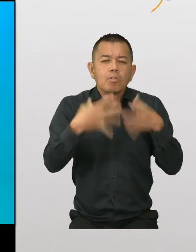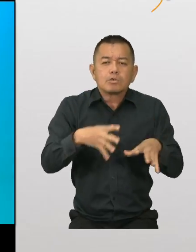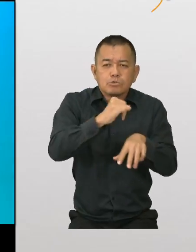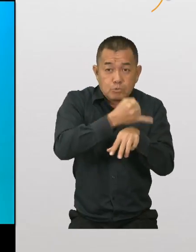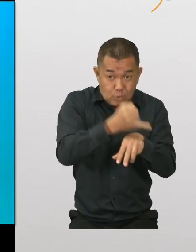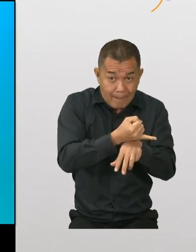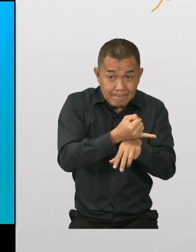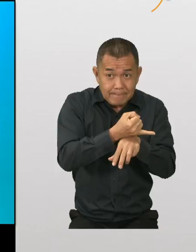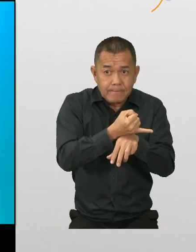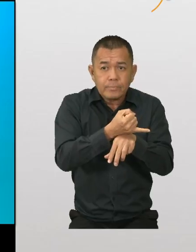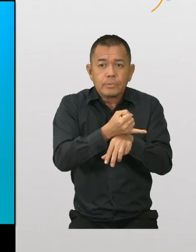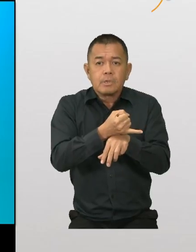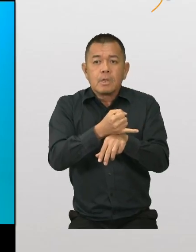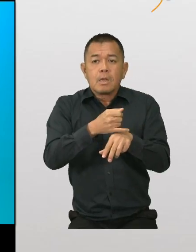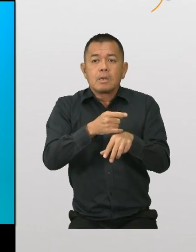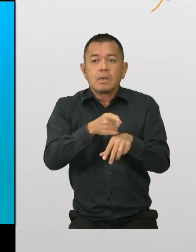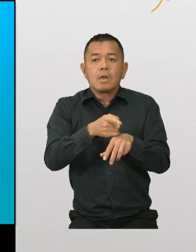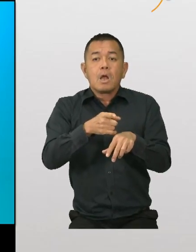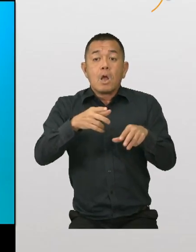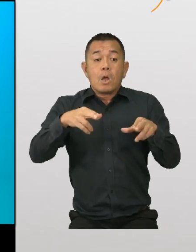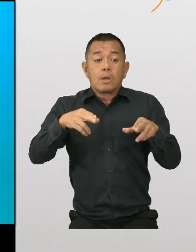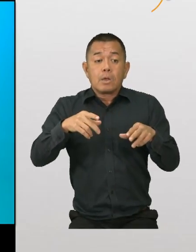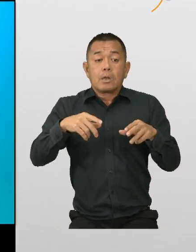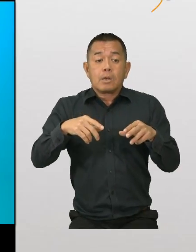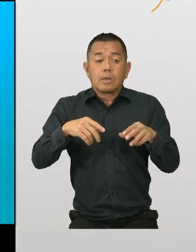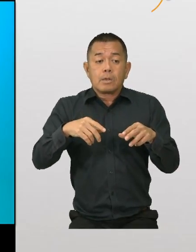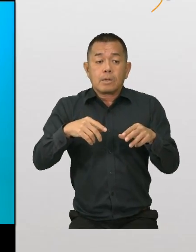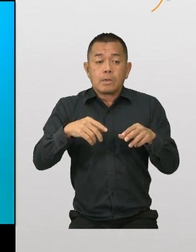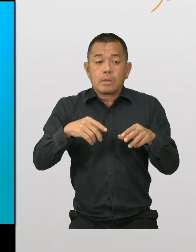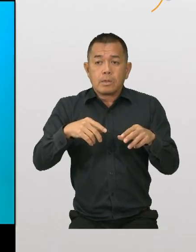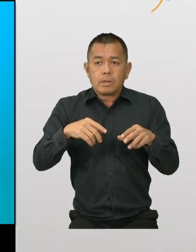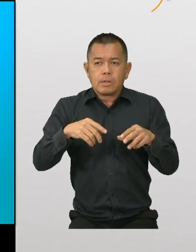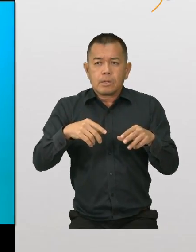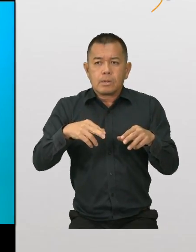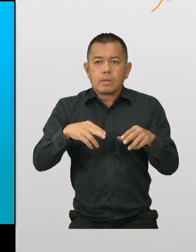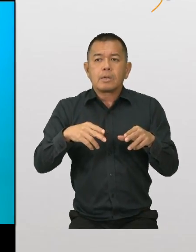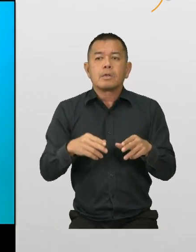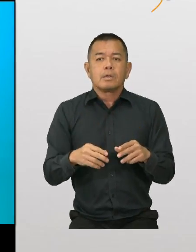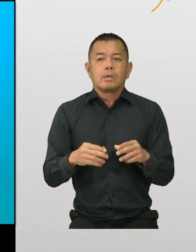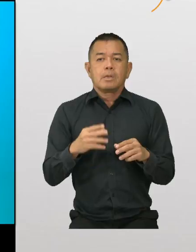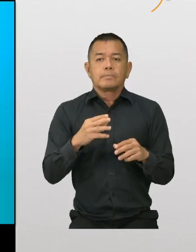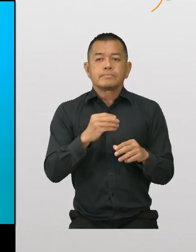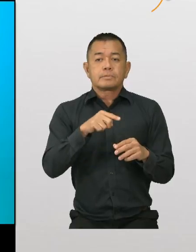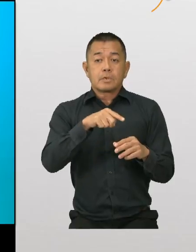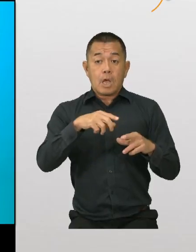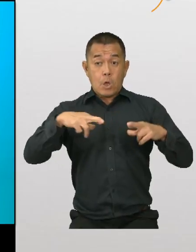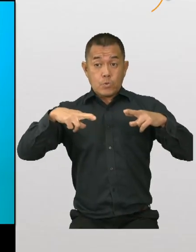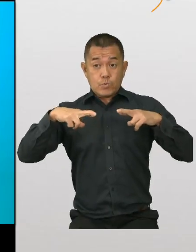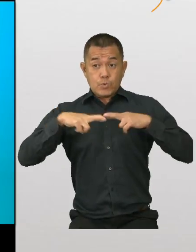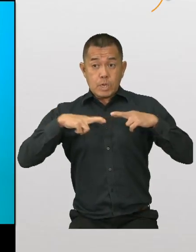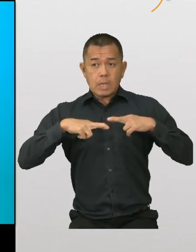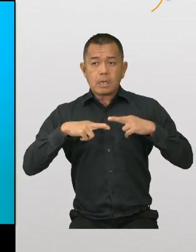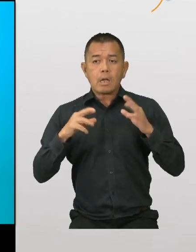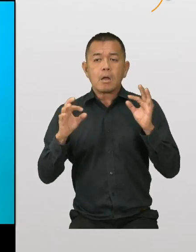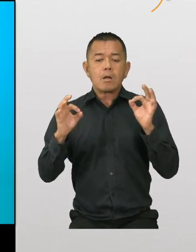are the minority, 此外 fortunately. 退休人士 And 单 retirees 靠储蓄过 who 活 are living off their savings are worried about their savings running